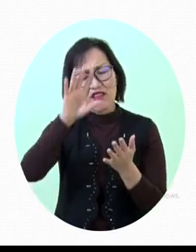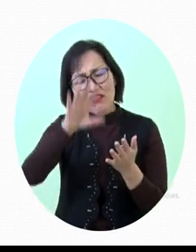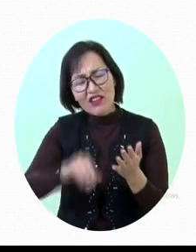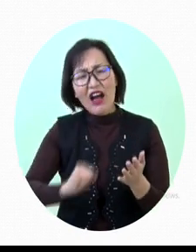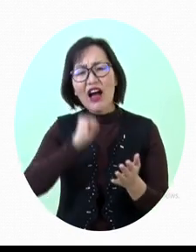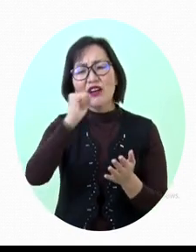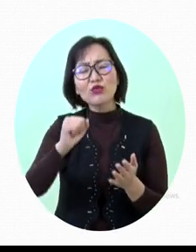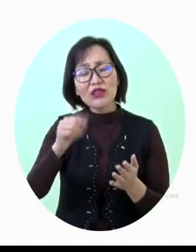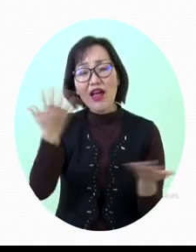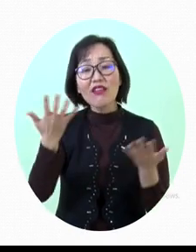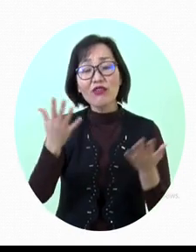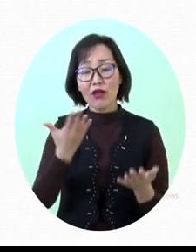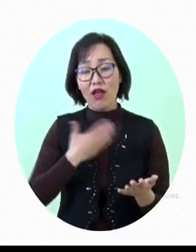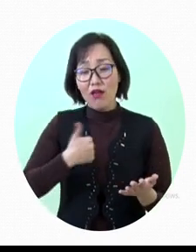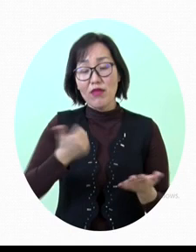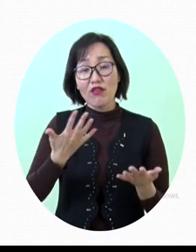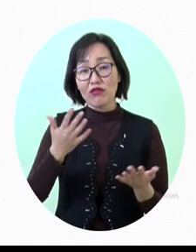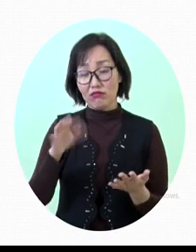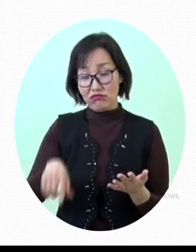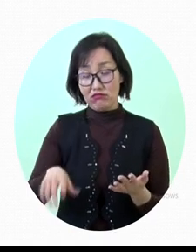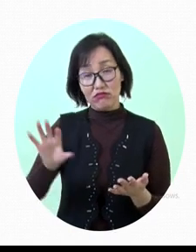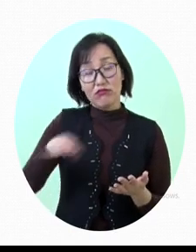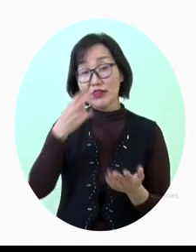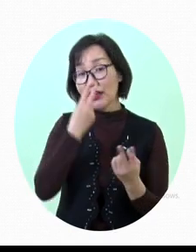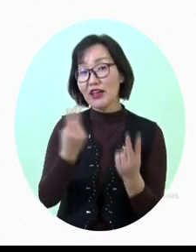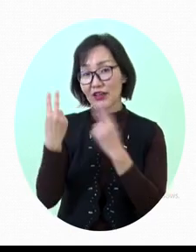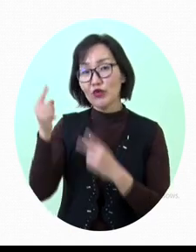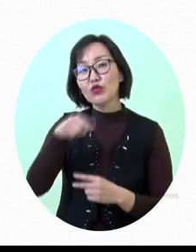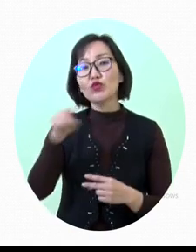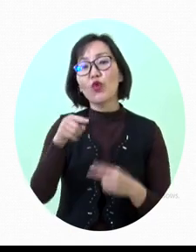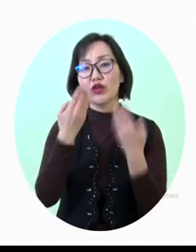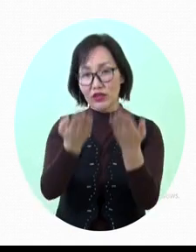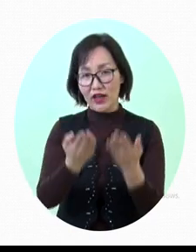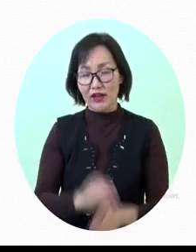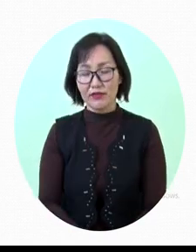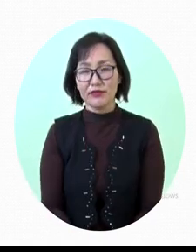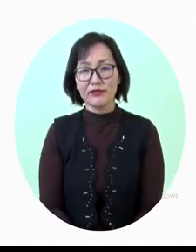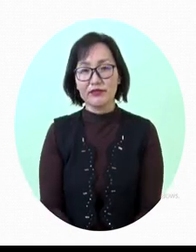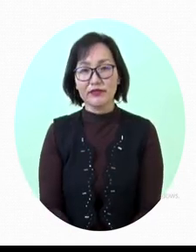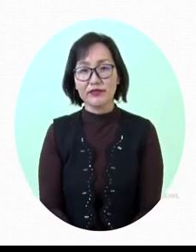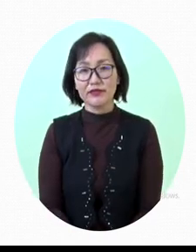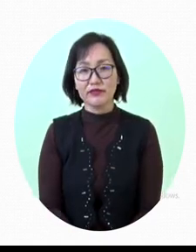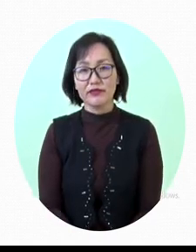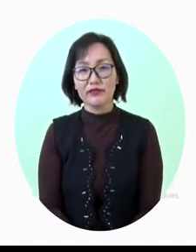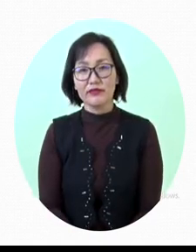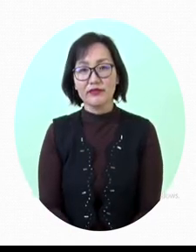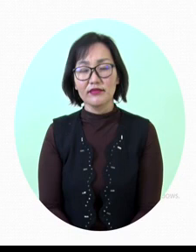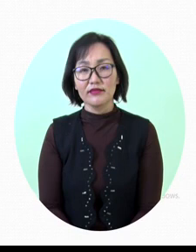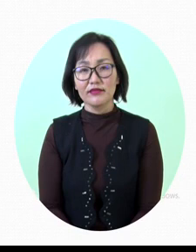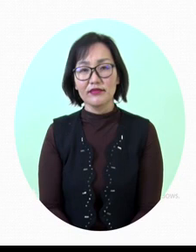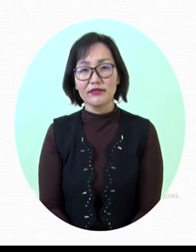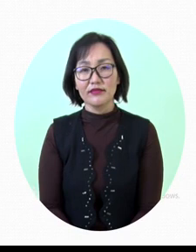дөрвөн асуултаас аль нь бодтой вэ? Амьдрал дээр байдаг зүйл вэ гэсэн. За тэрийг дугуулах